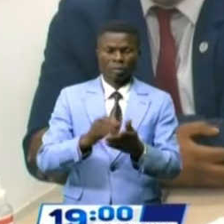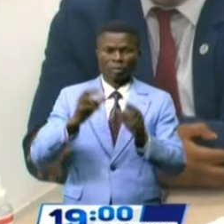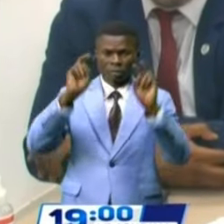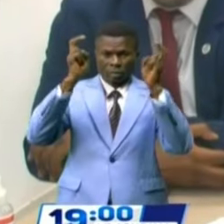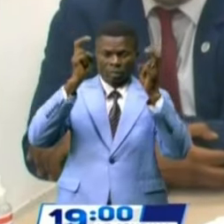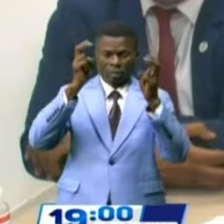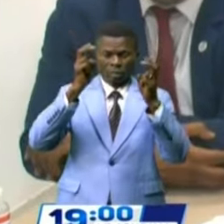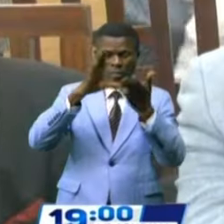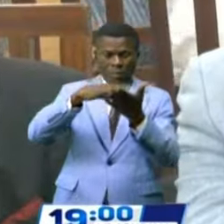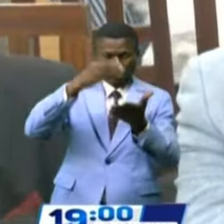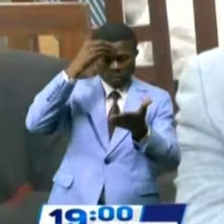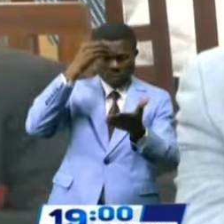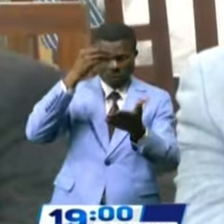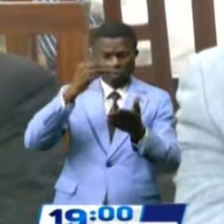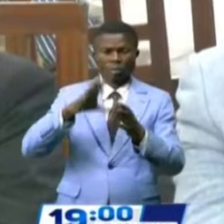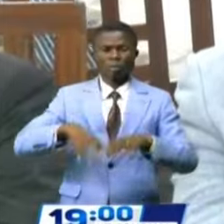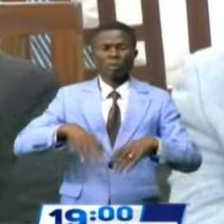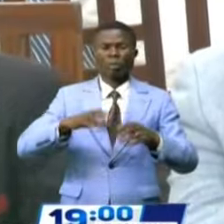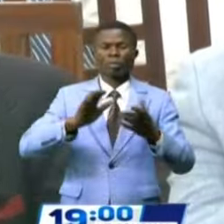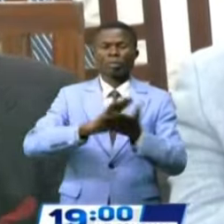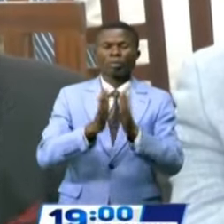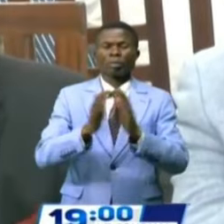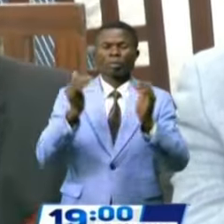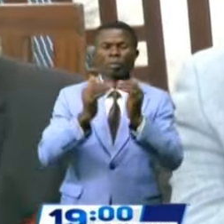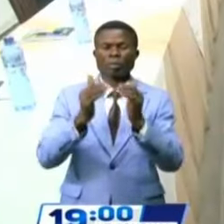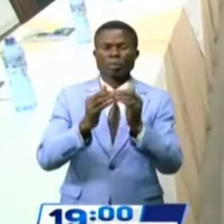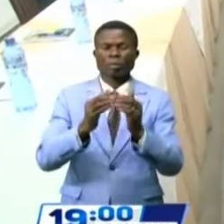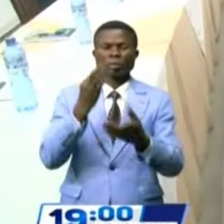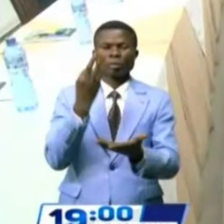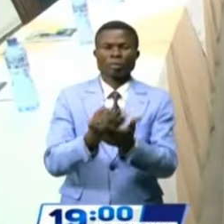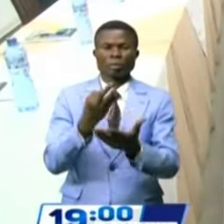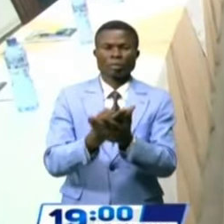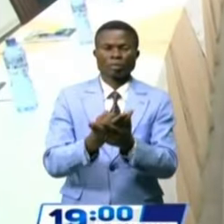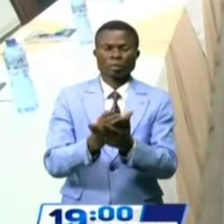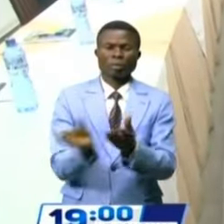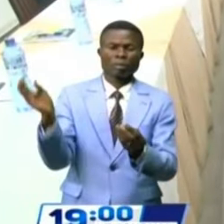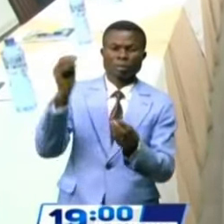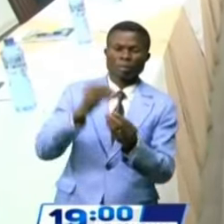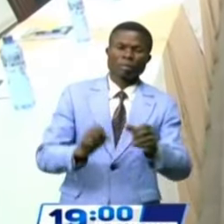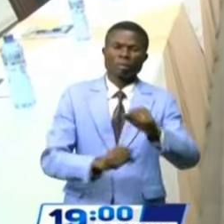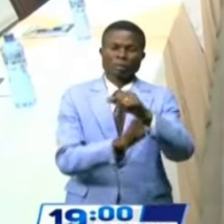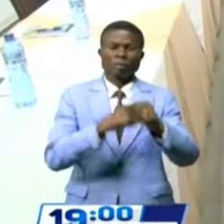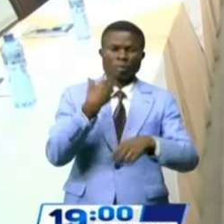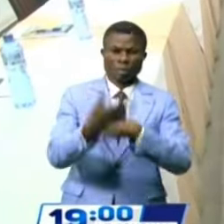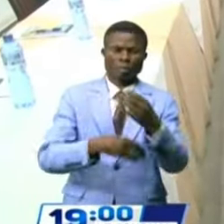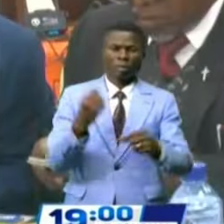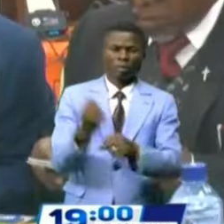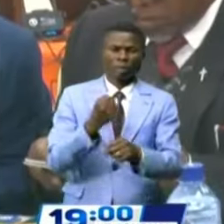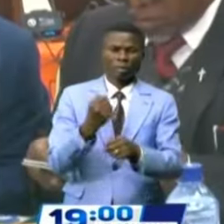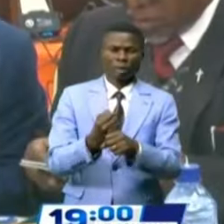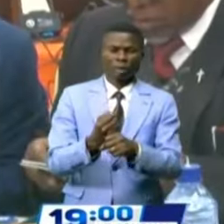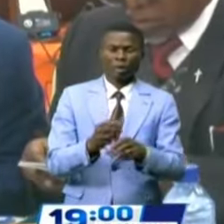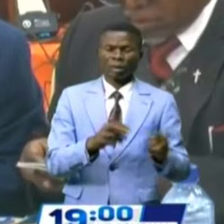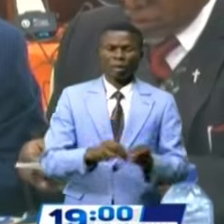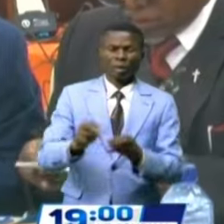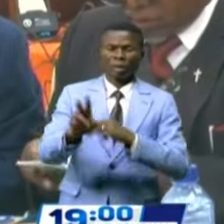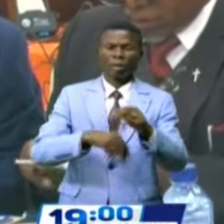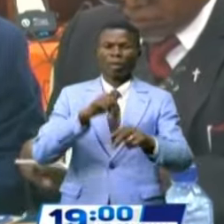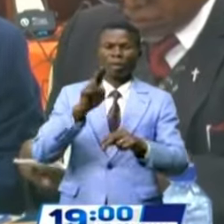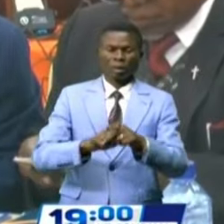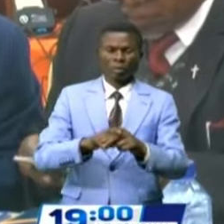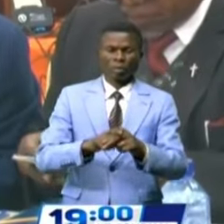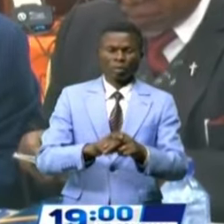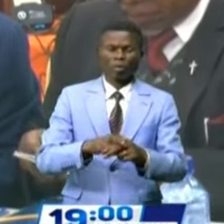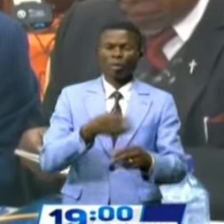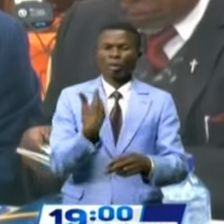référence devraient être adaptés au nouveau contexte du fonds et la lignée en appui à l'opérationnalisation de la stratégie nationale et